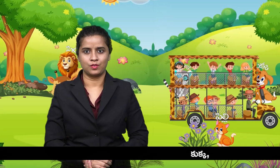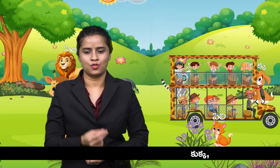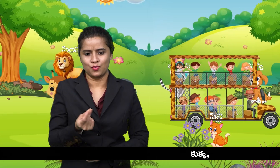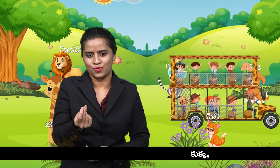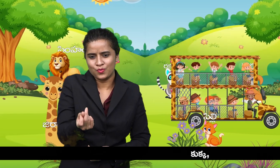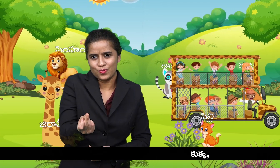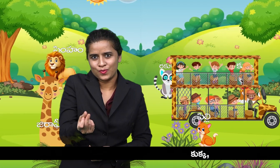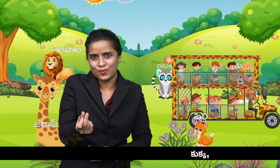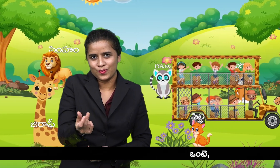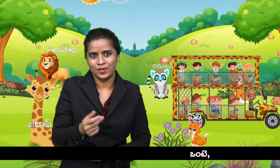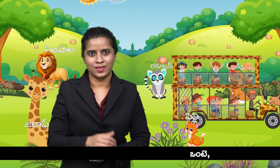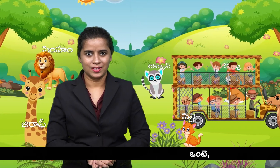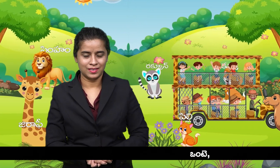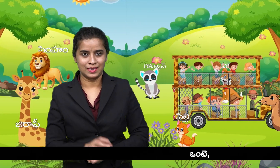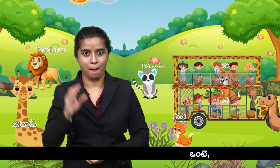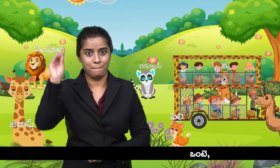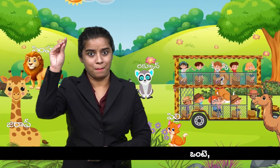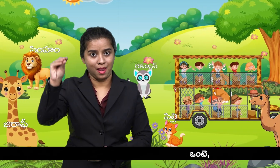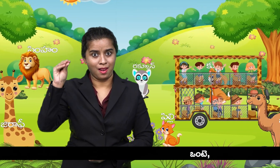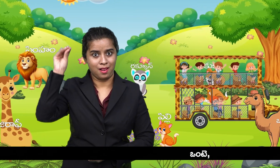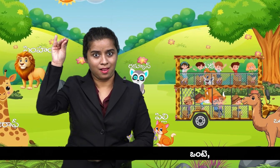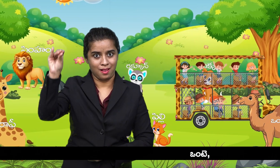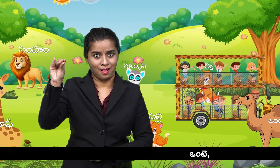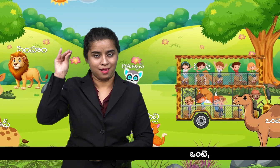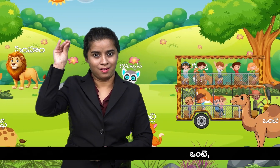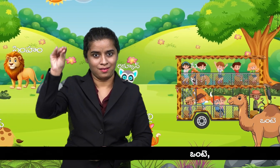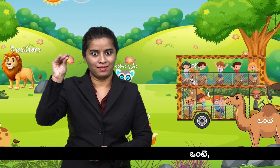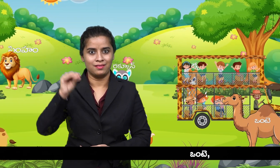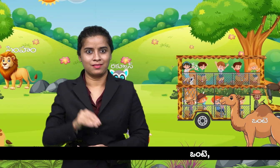కుక్క, ఒంటె,